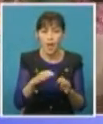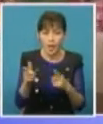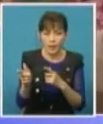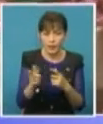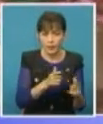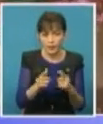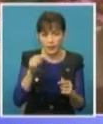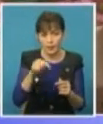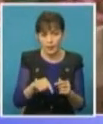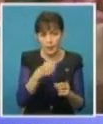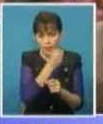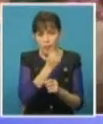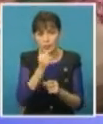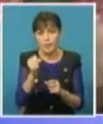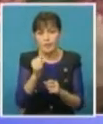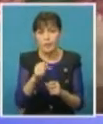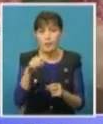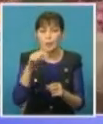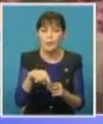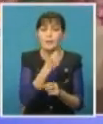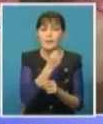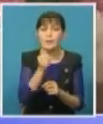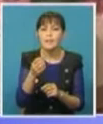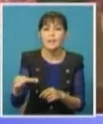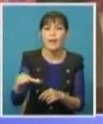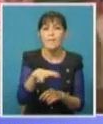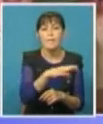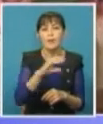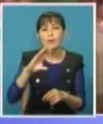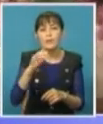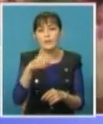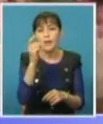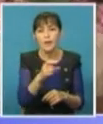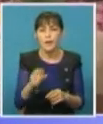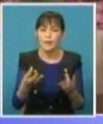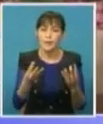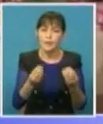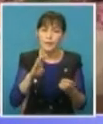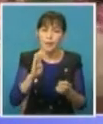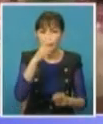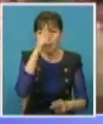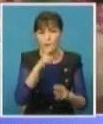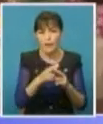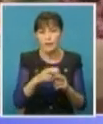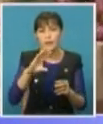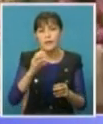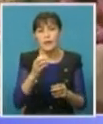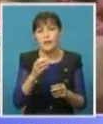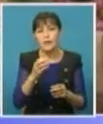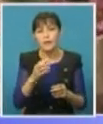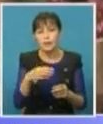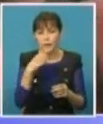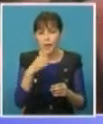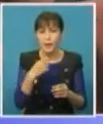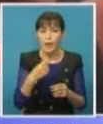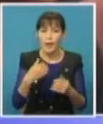Дайындалдық, дайындықтың арқасы жеңіске жеттік. Осы жеңісімді барлық созақ халқына және Әділбек аға мен Сағынтай көкеннің рухтарына